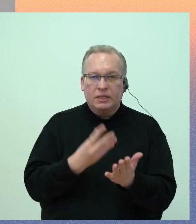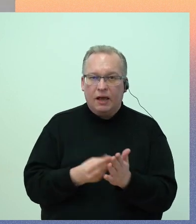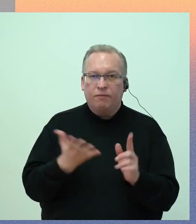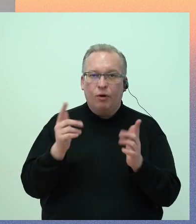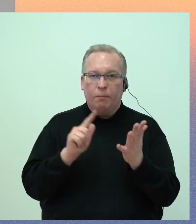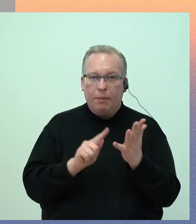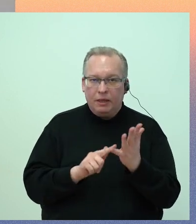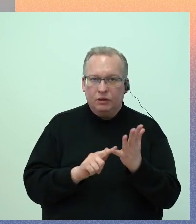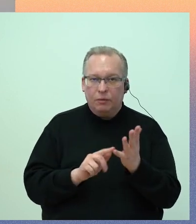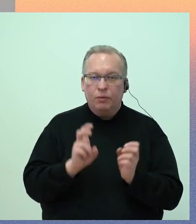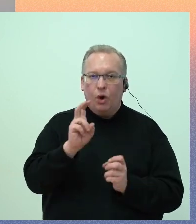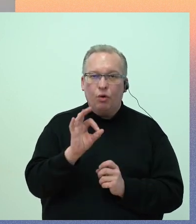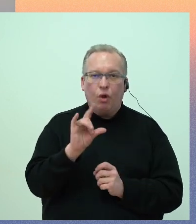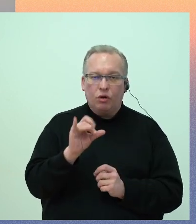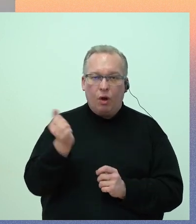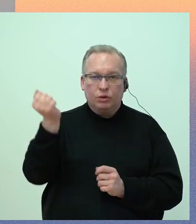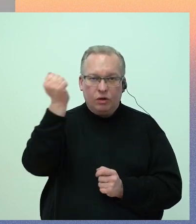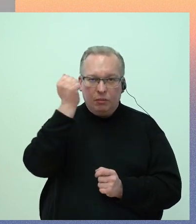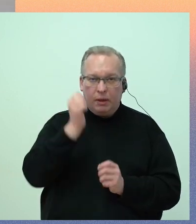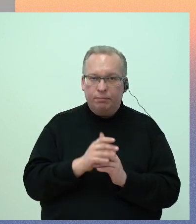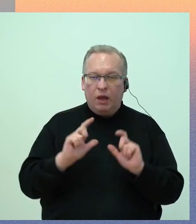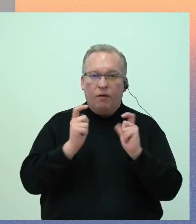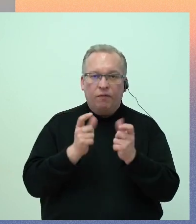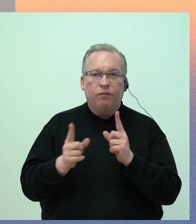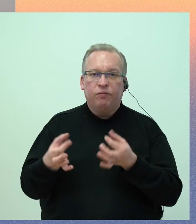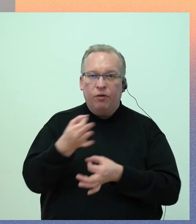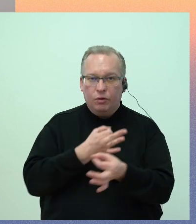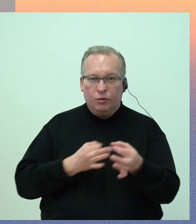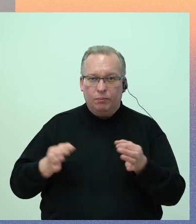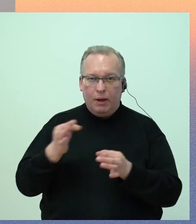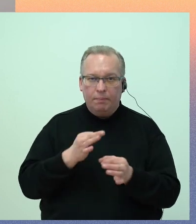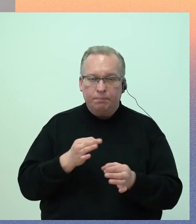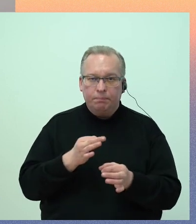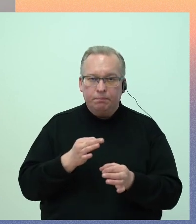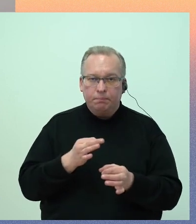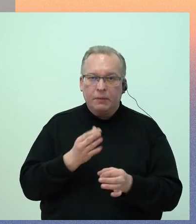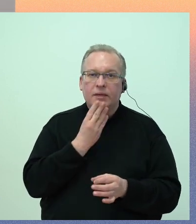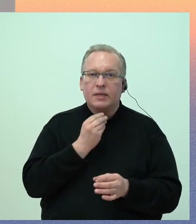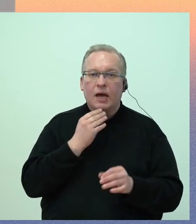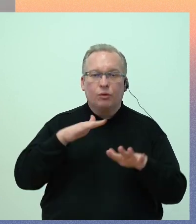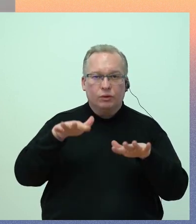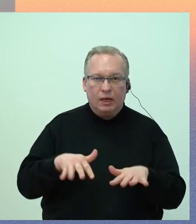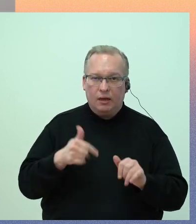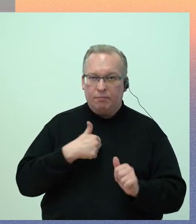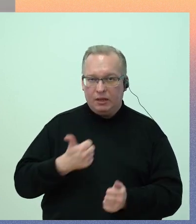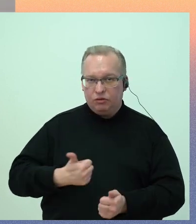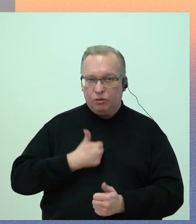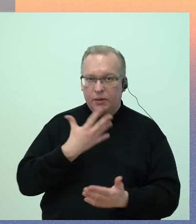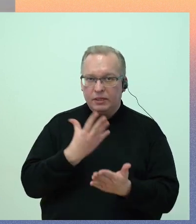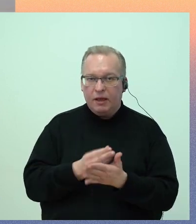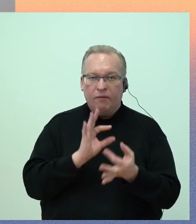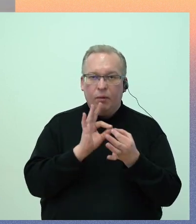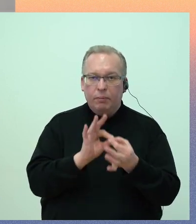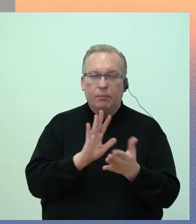5. holokausto atminties forumą Jeruzalėje. Mes didžiuojamės savo